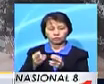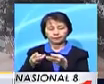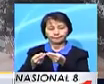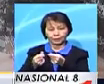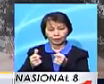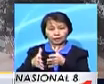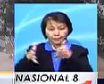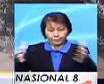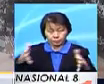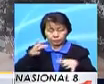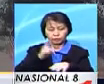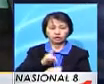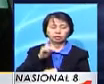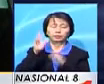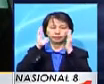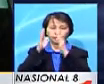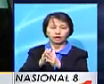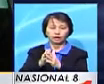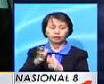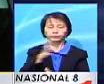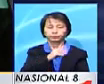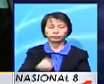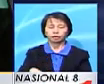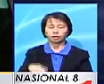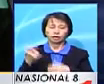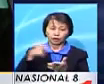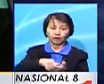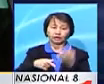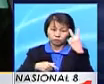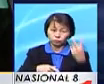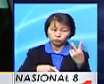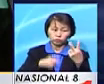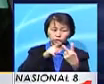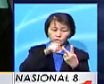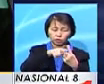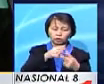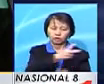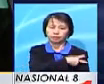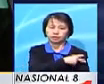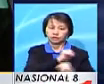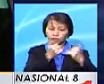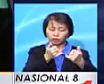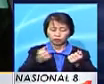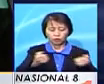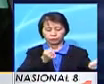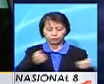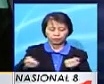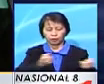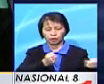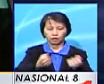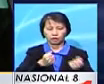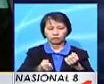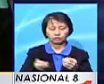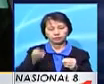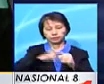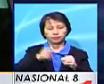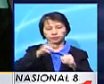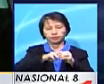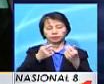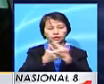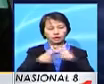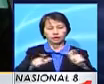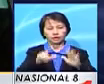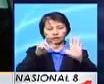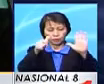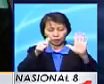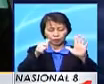terbesar di Temerloh. Manakala 2 lagi individu iaitu penyelia syarikat dan pemandu lori telah menawarkan imbuhan bagi melepaskan 6